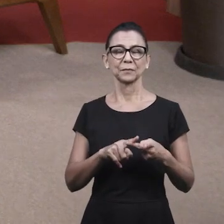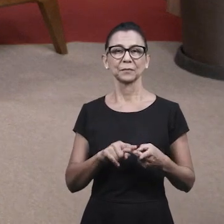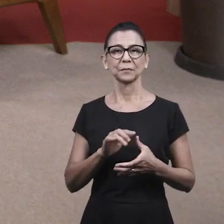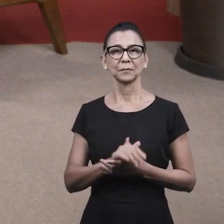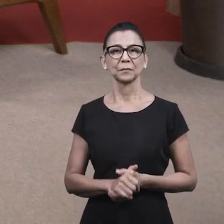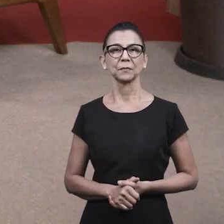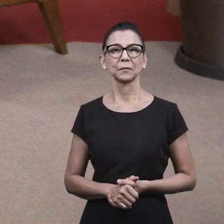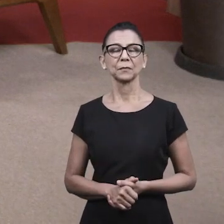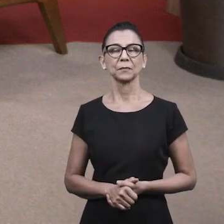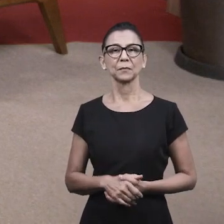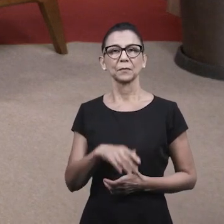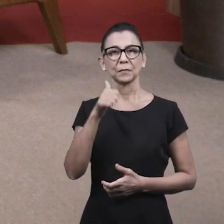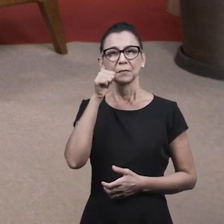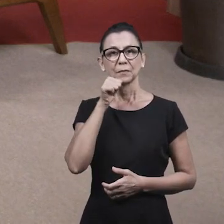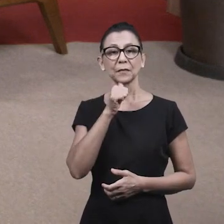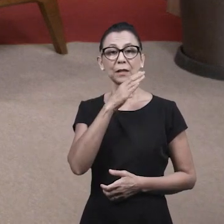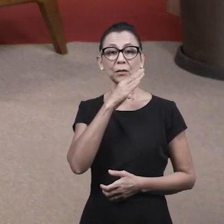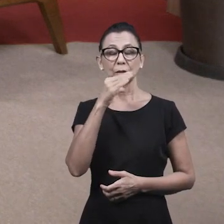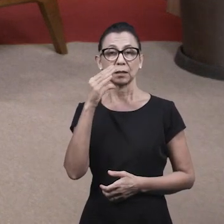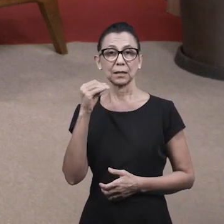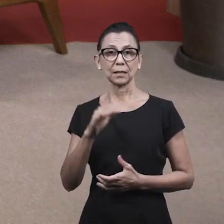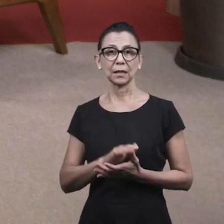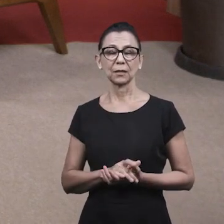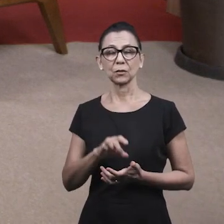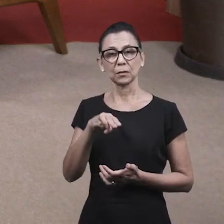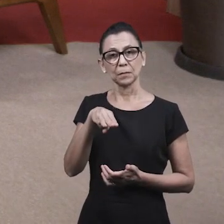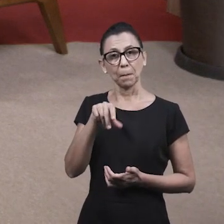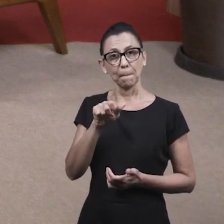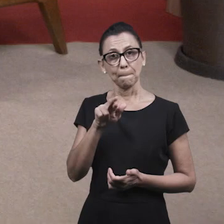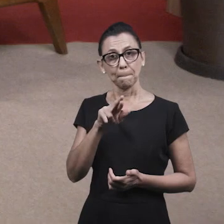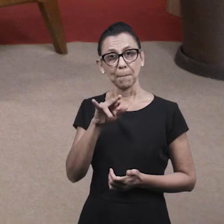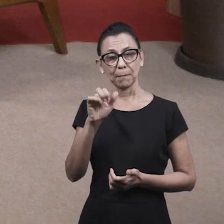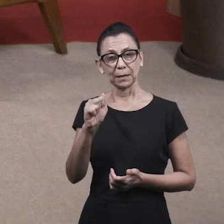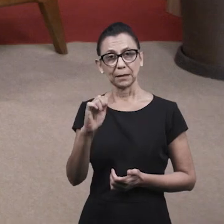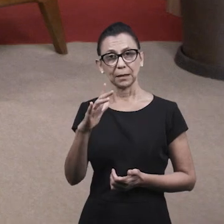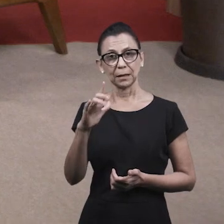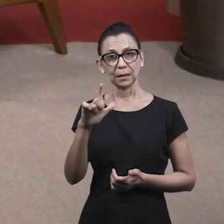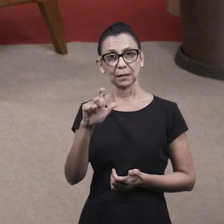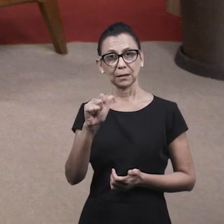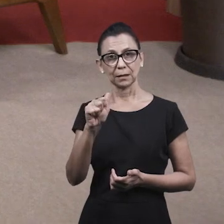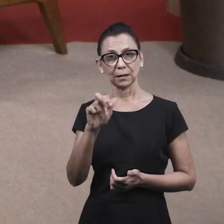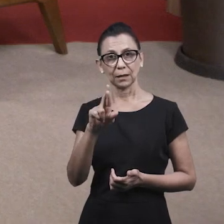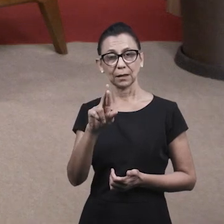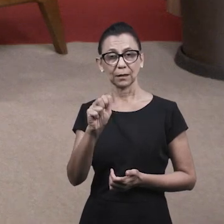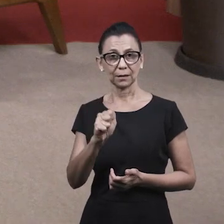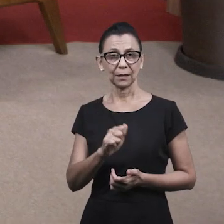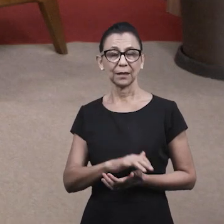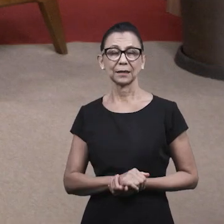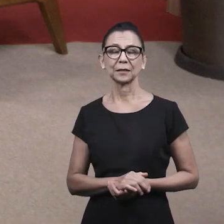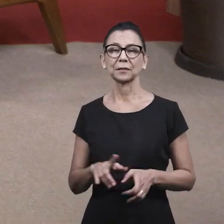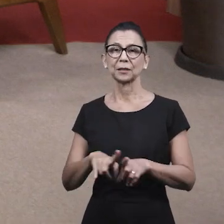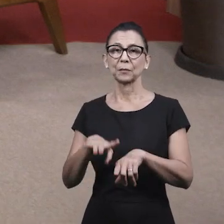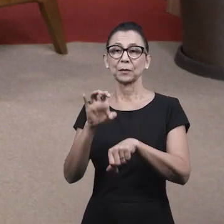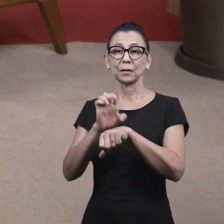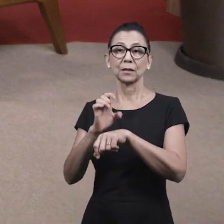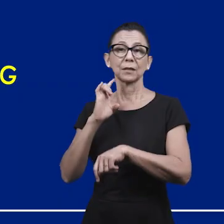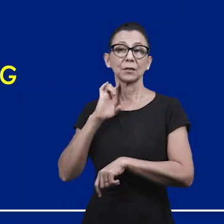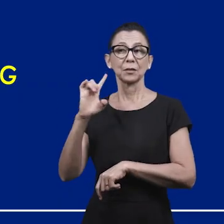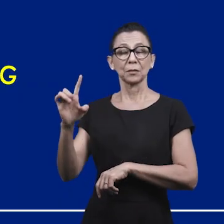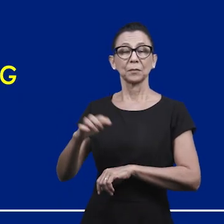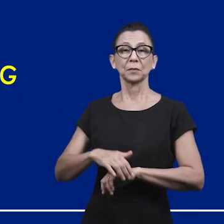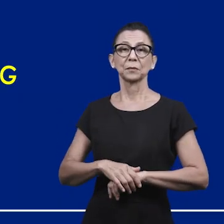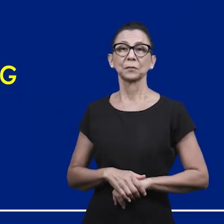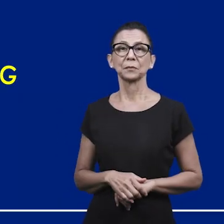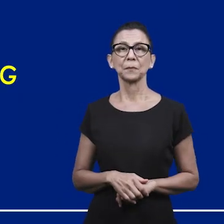adolescente, Maria Clara Muniz Bezerra, elle est de Ituiutaba, aussi dans l'état de Minas Gerais. Il dit, cette